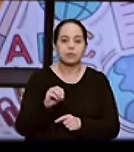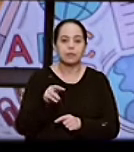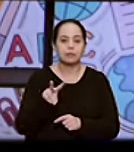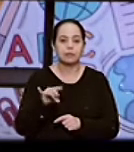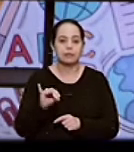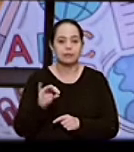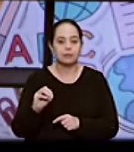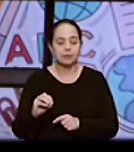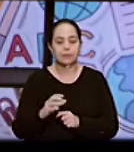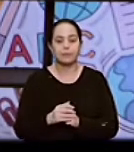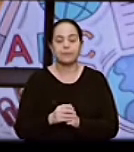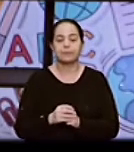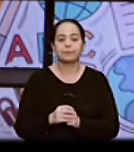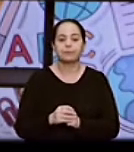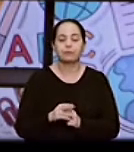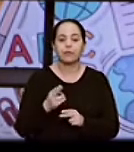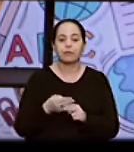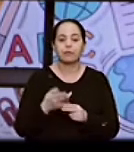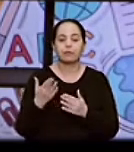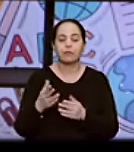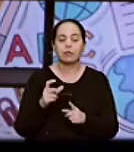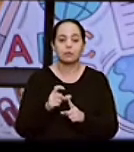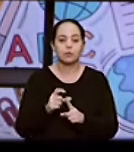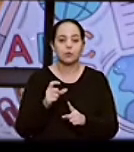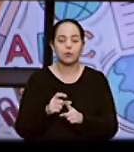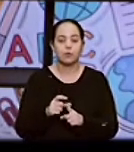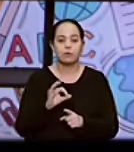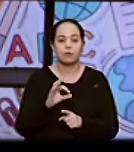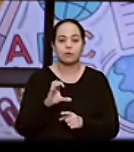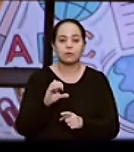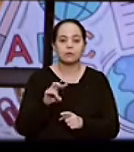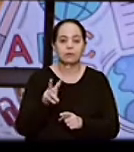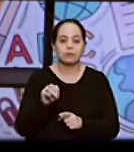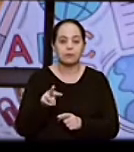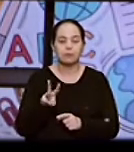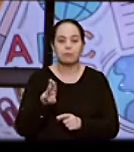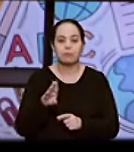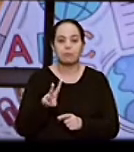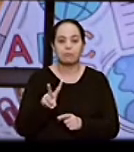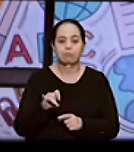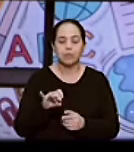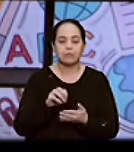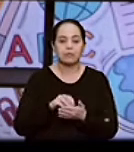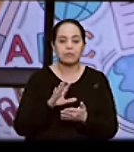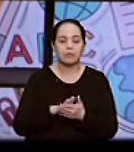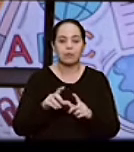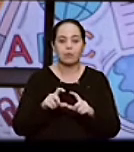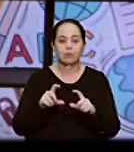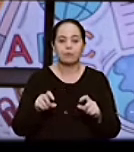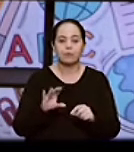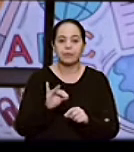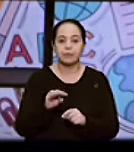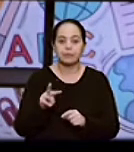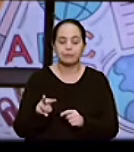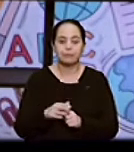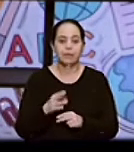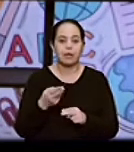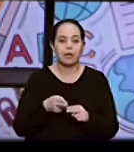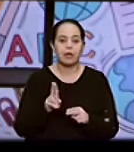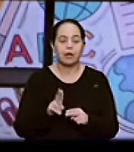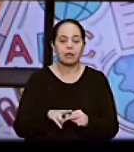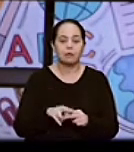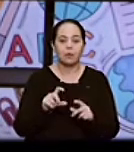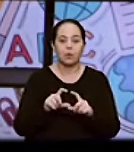осеннее. В данном слове осенним мы выделяем окончание «им».